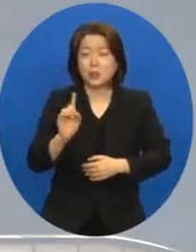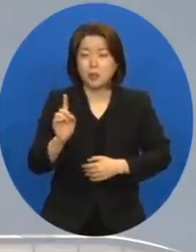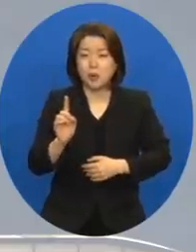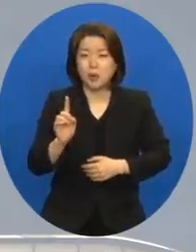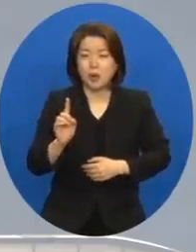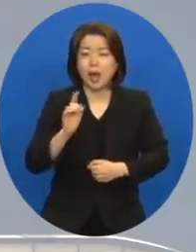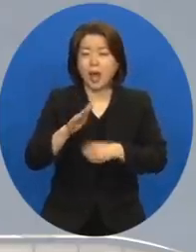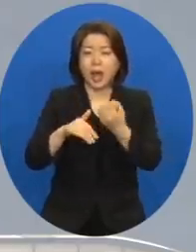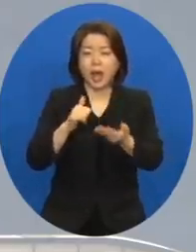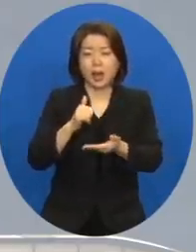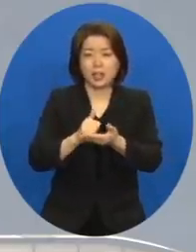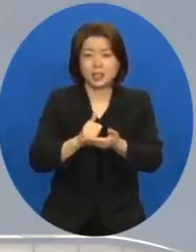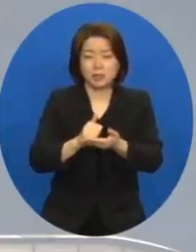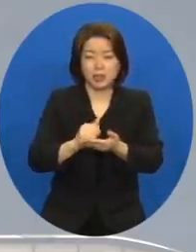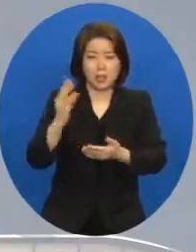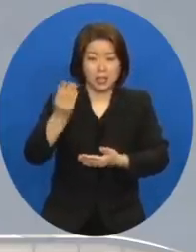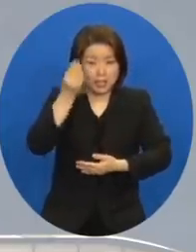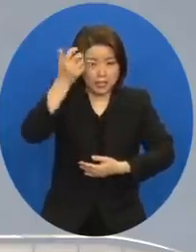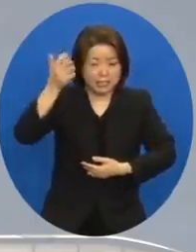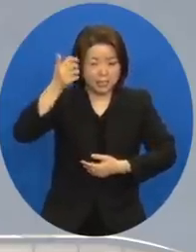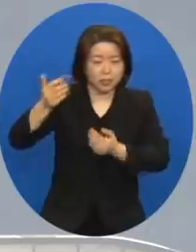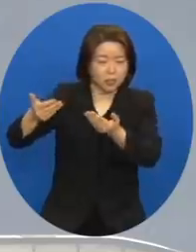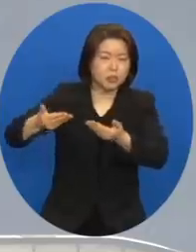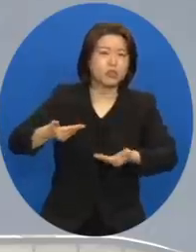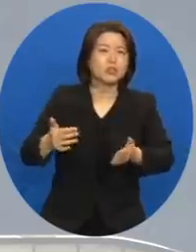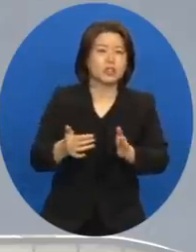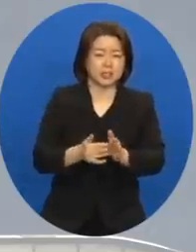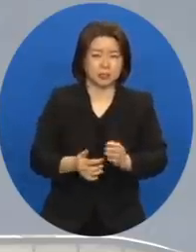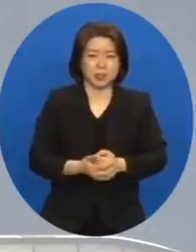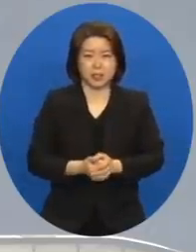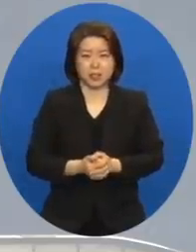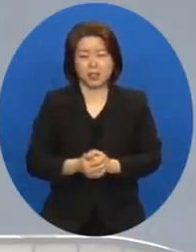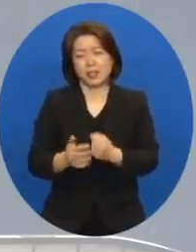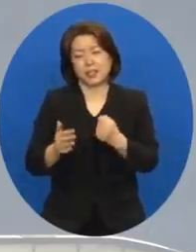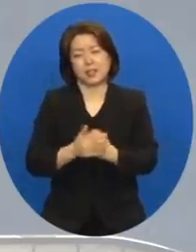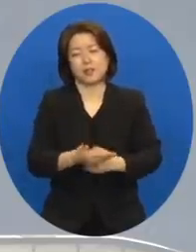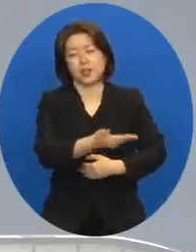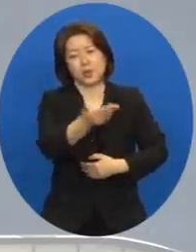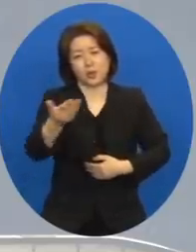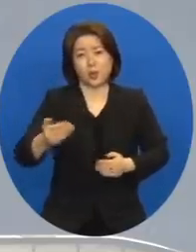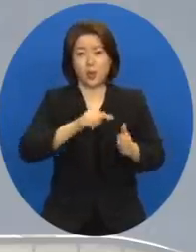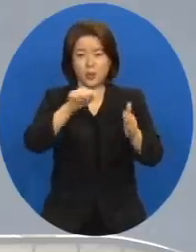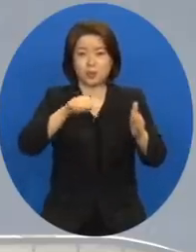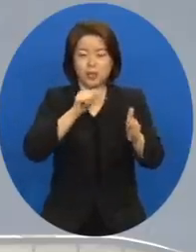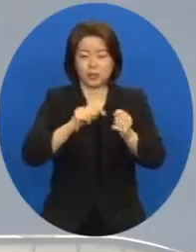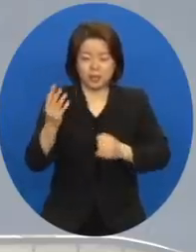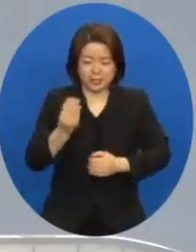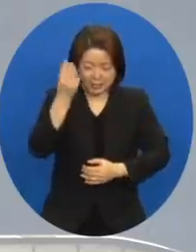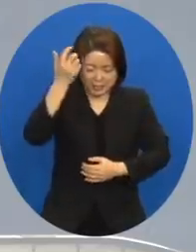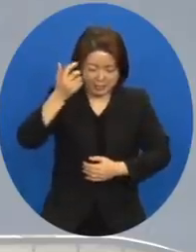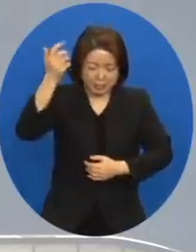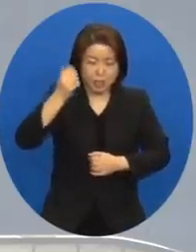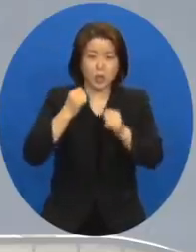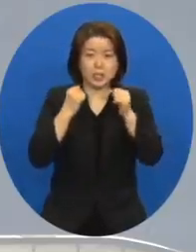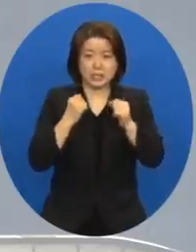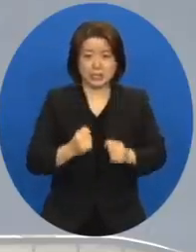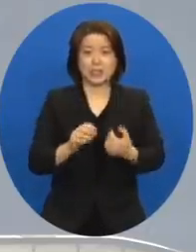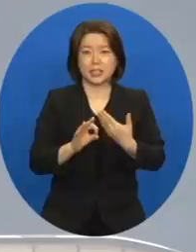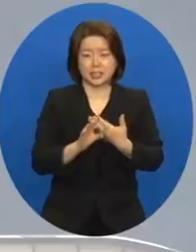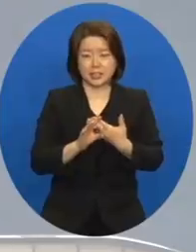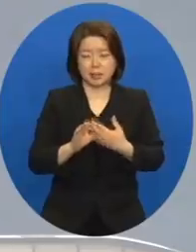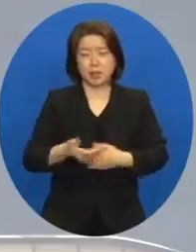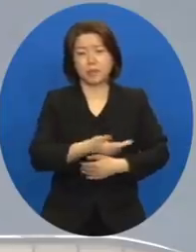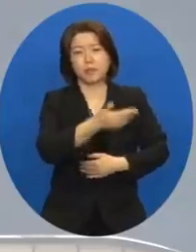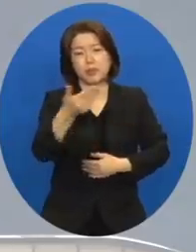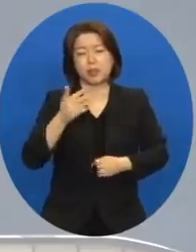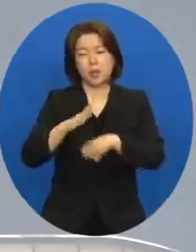하나님이 성경을 보내셨어요 그러므로 여러분 안에 성령이 계시다면 여러분은